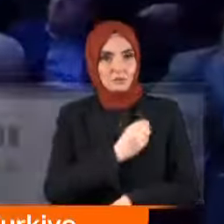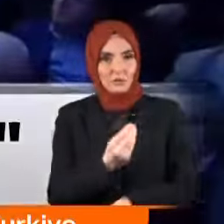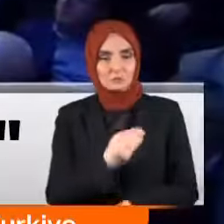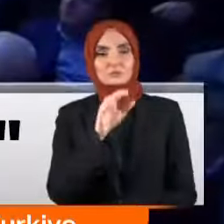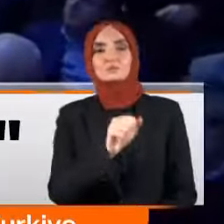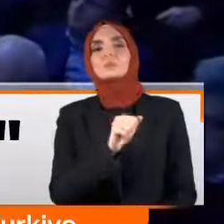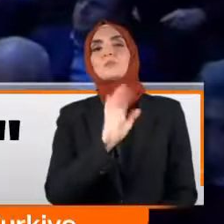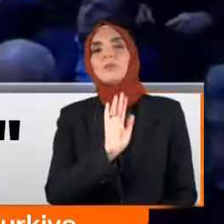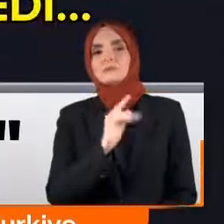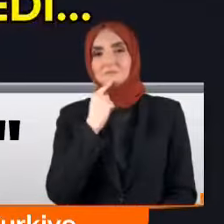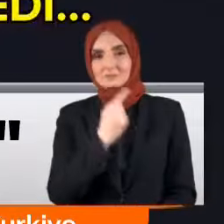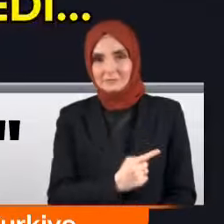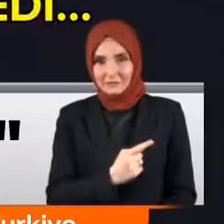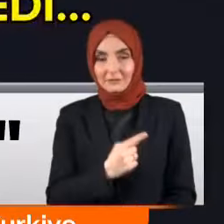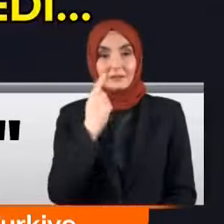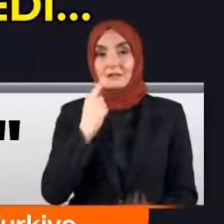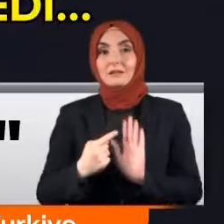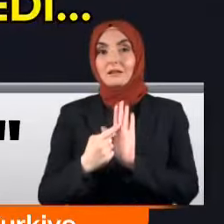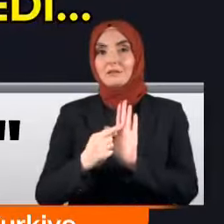derken belgelerle konuştu. Sabah